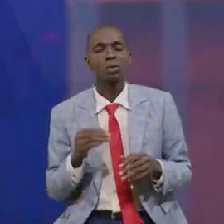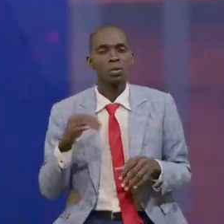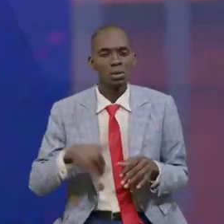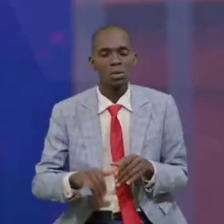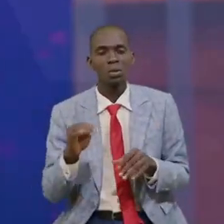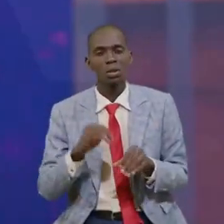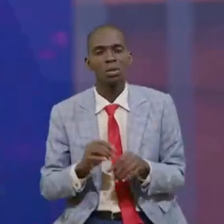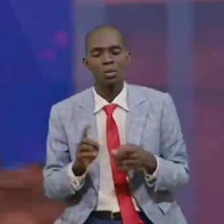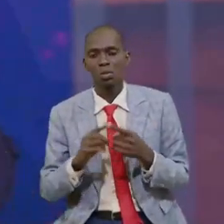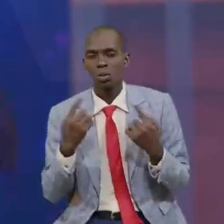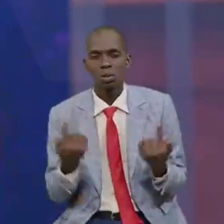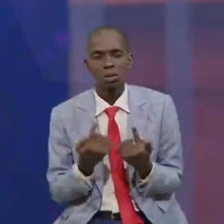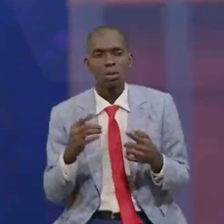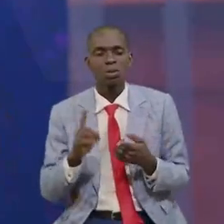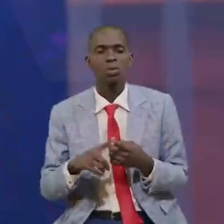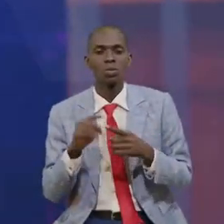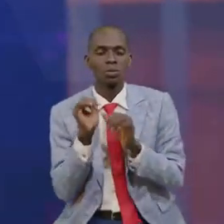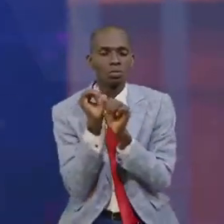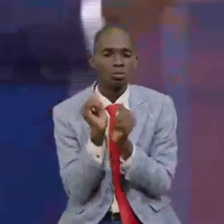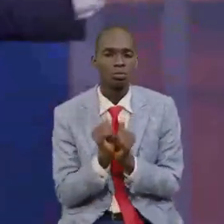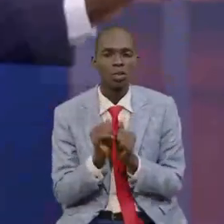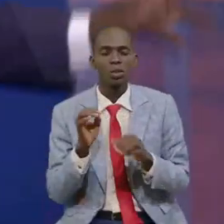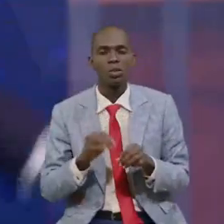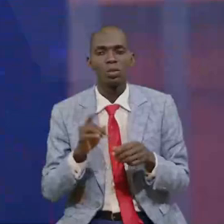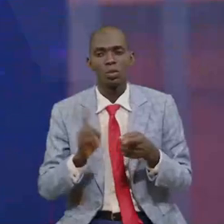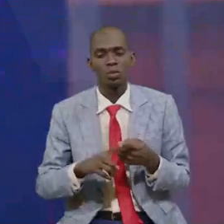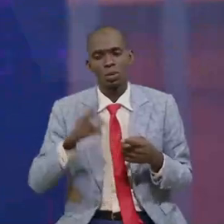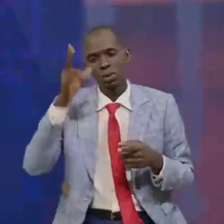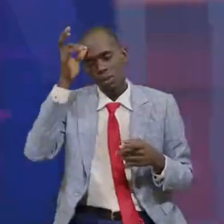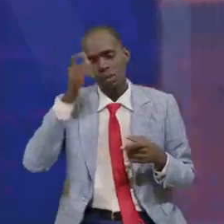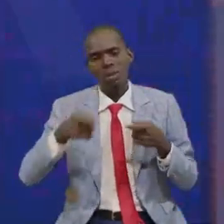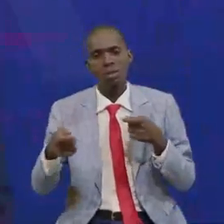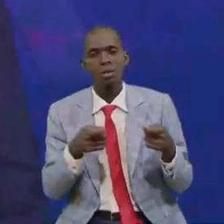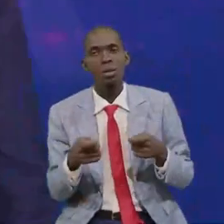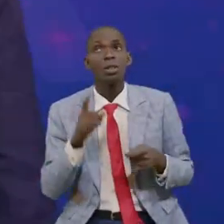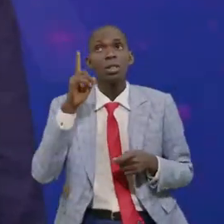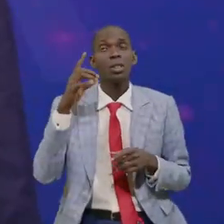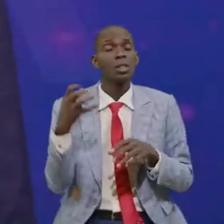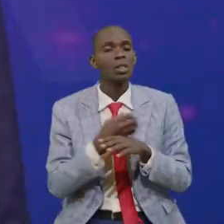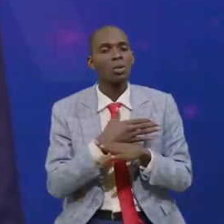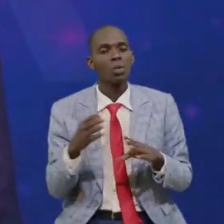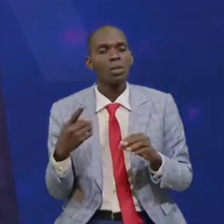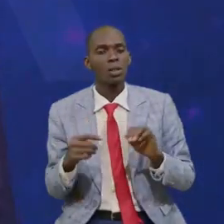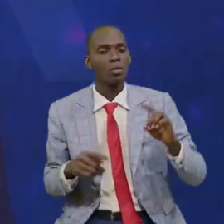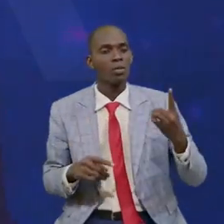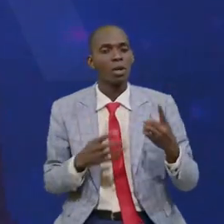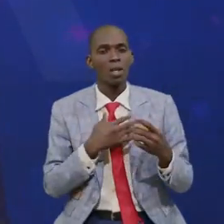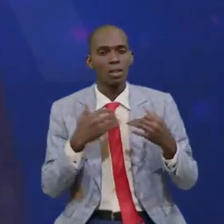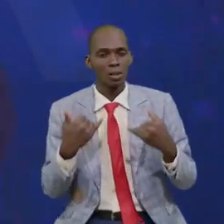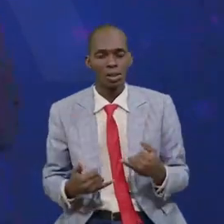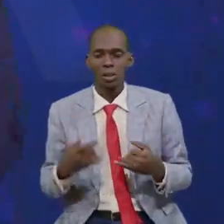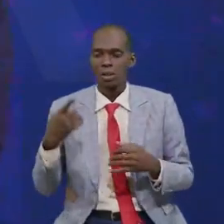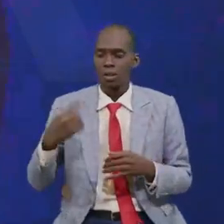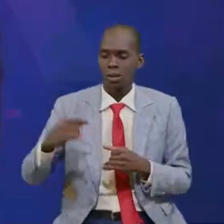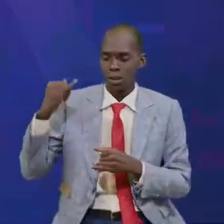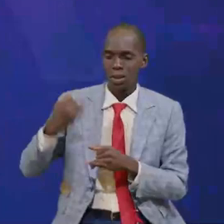la maladie, dans la domination satanique et autres, la première chose. Et maintenant, la chose, le dernier Adam, il